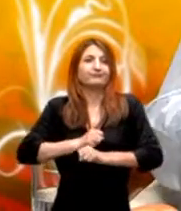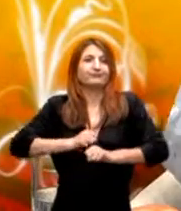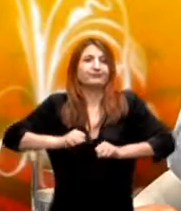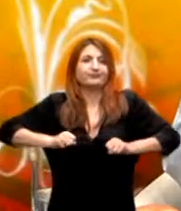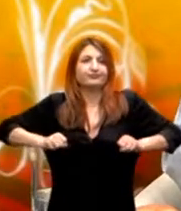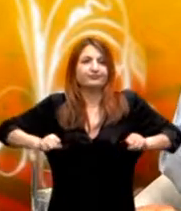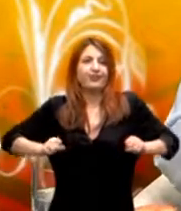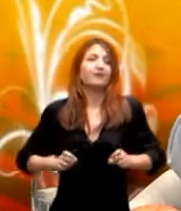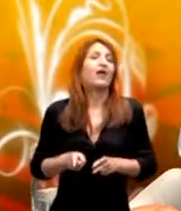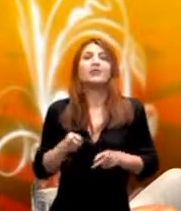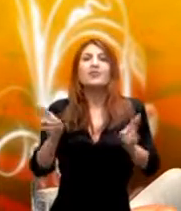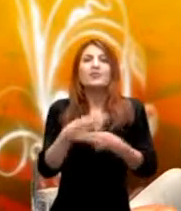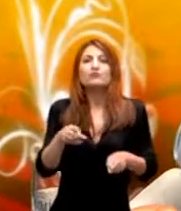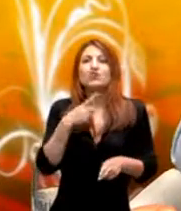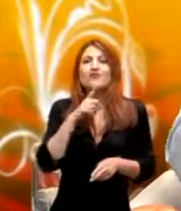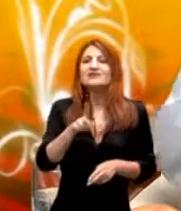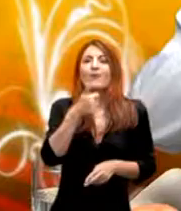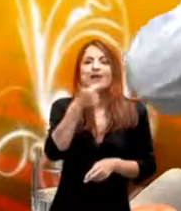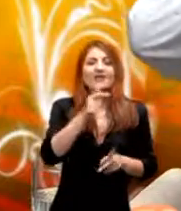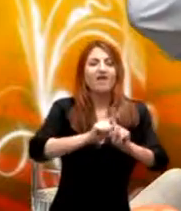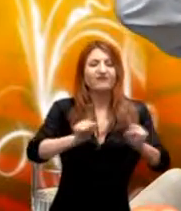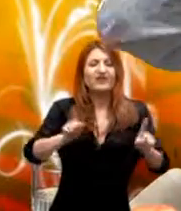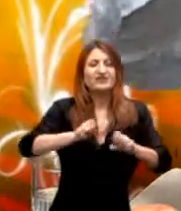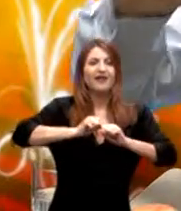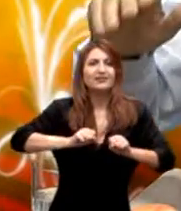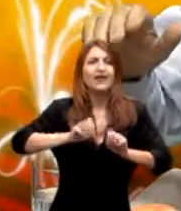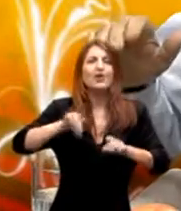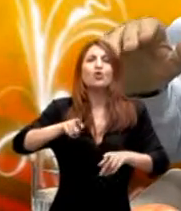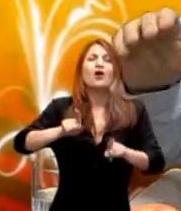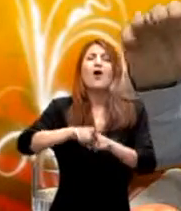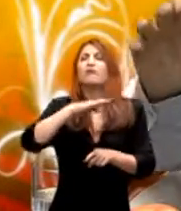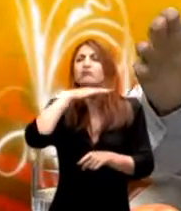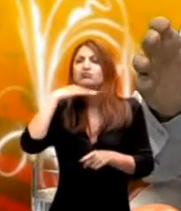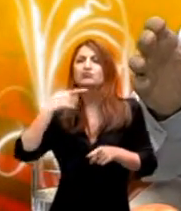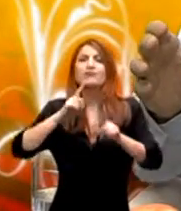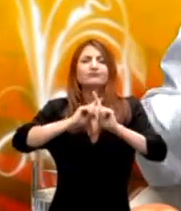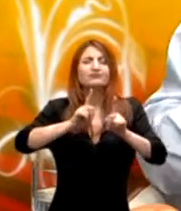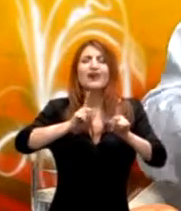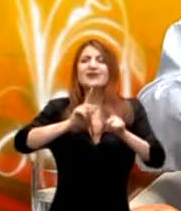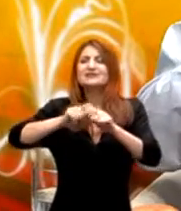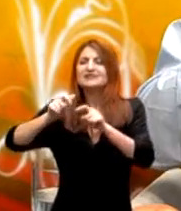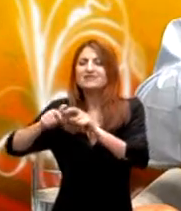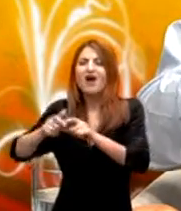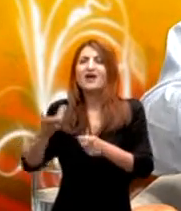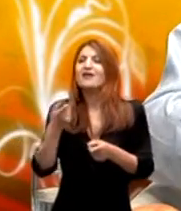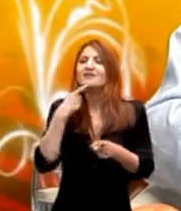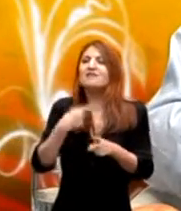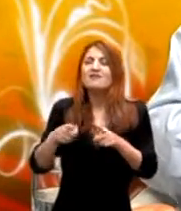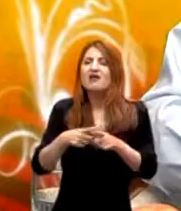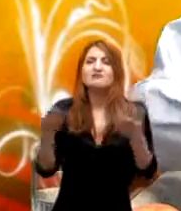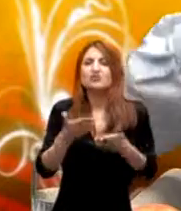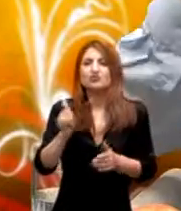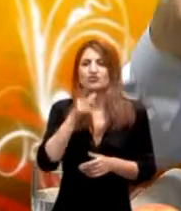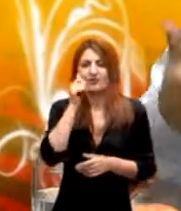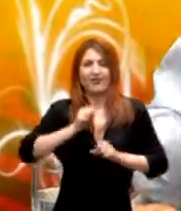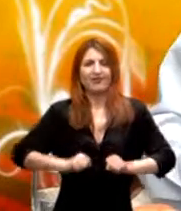tome, ne možemo govoriti o jednoj debljini, nego je to kišobran uzroka, ali ono o čemu mi govorimo